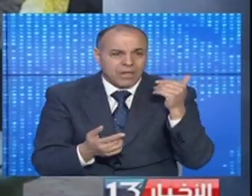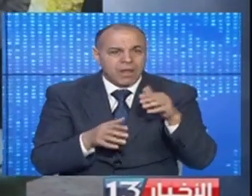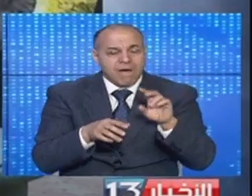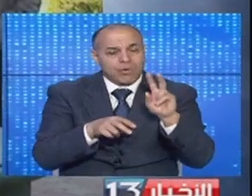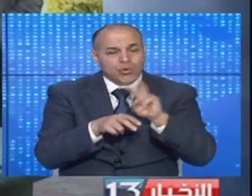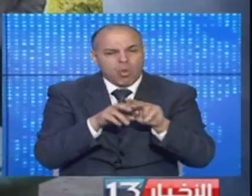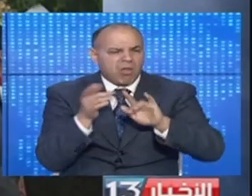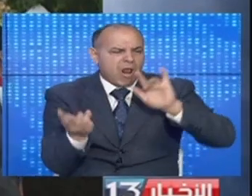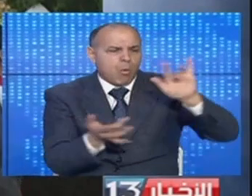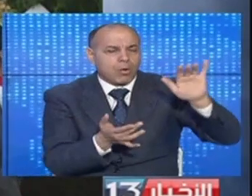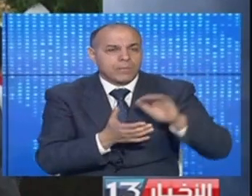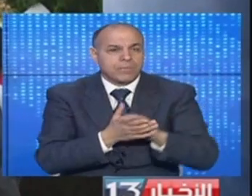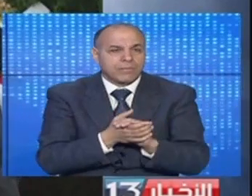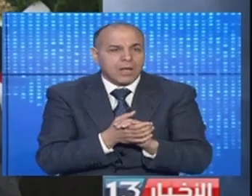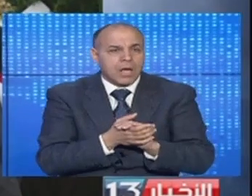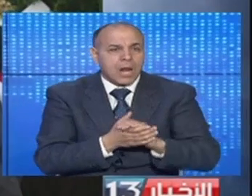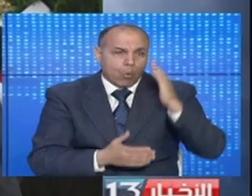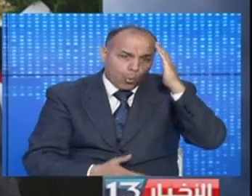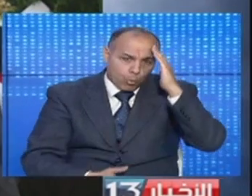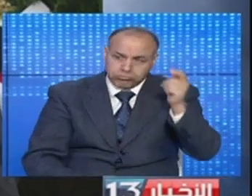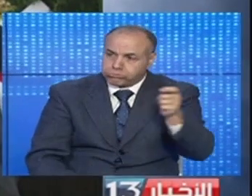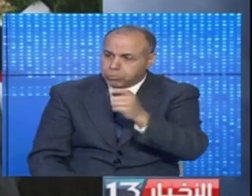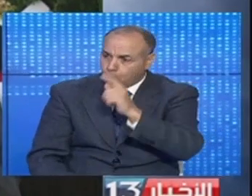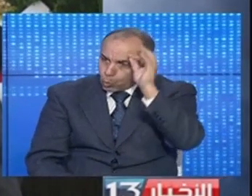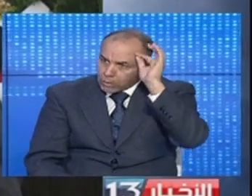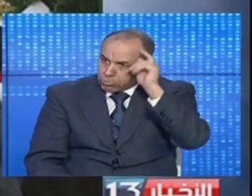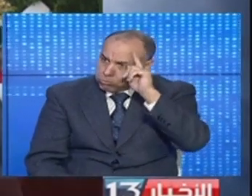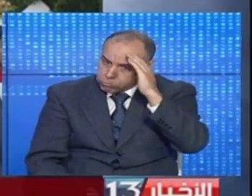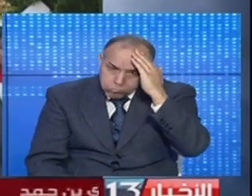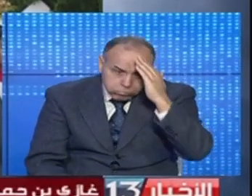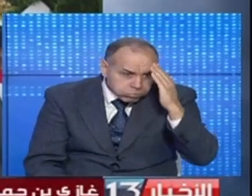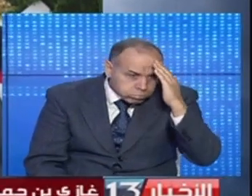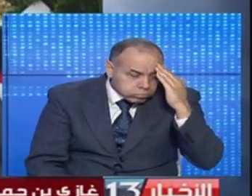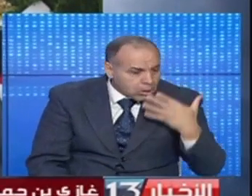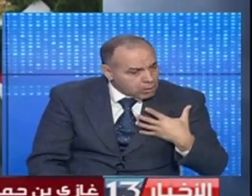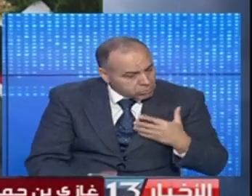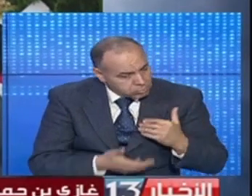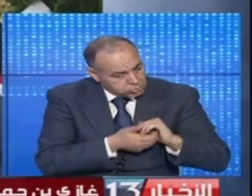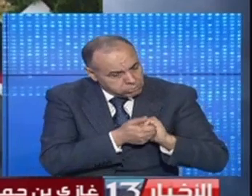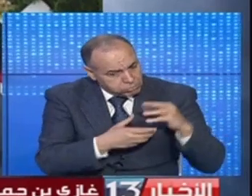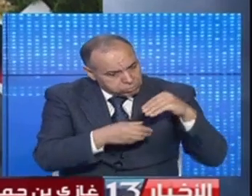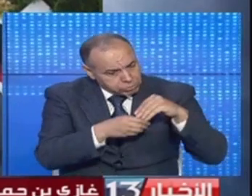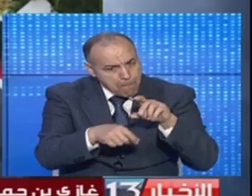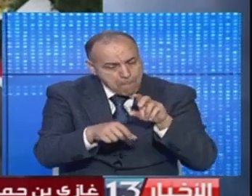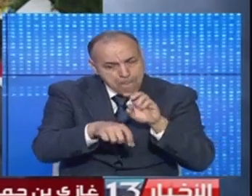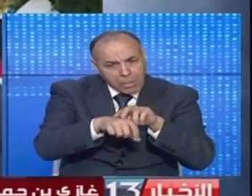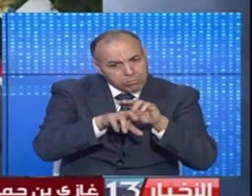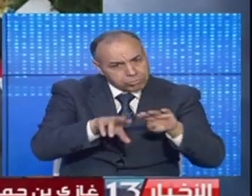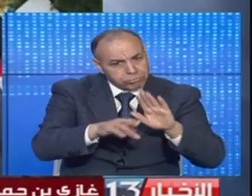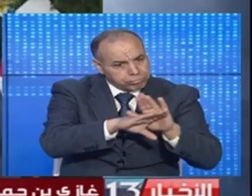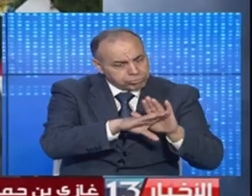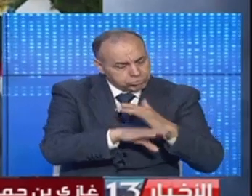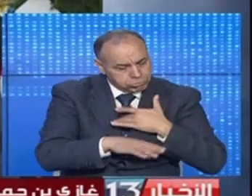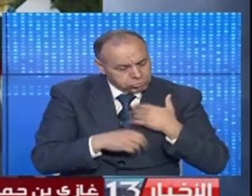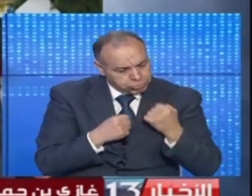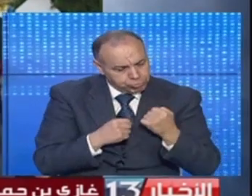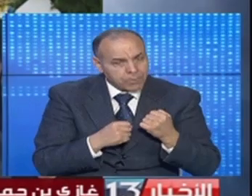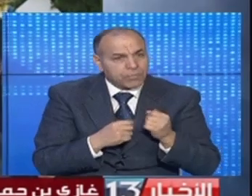فيروس كورونا الروح الوطنيه يقوموا بشجاعه بروح وطنيه